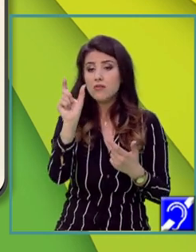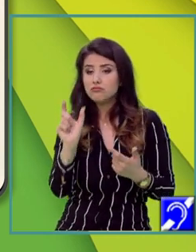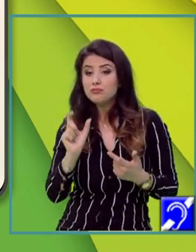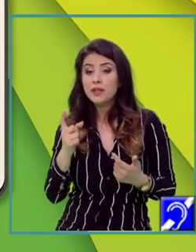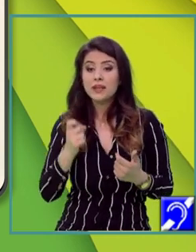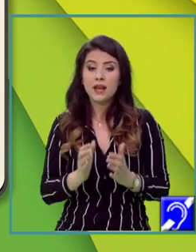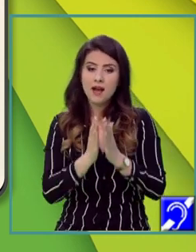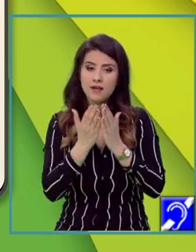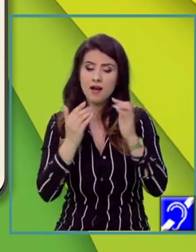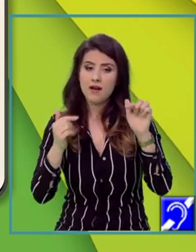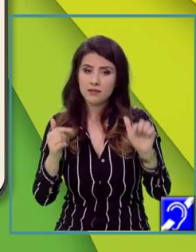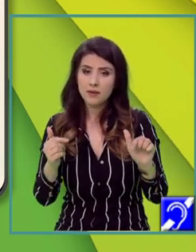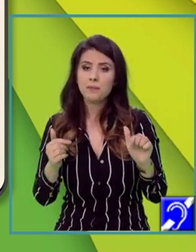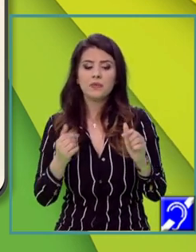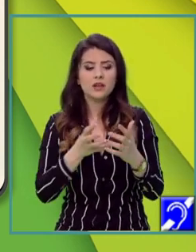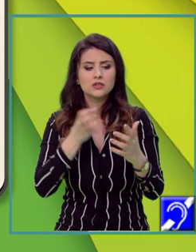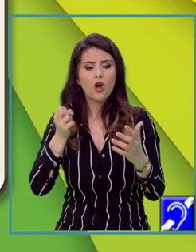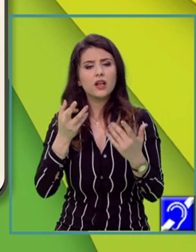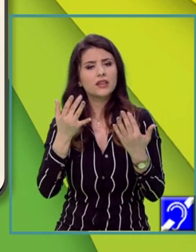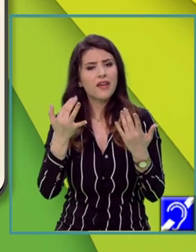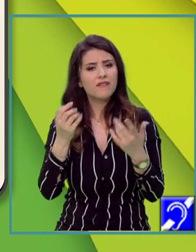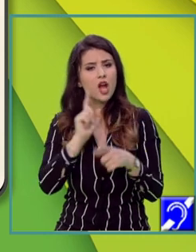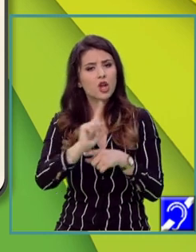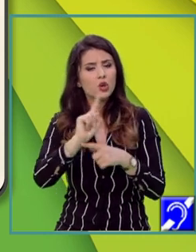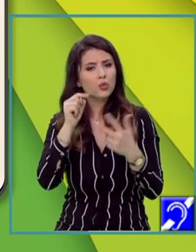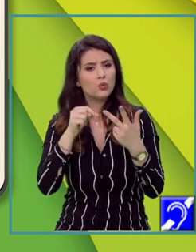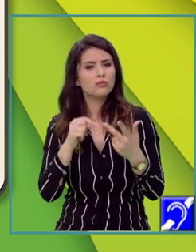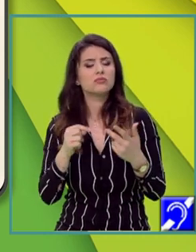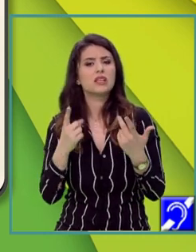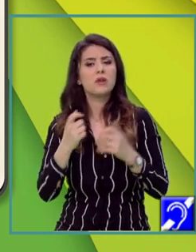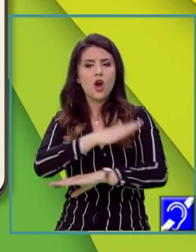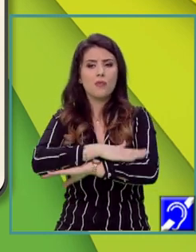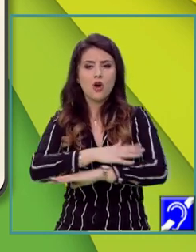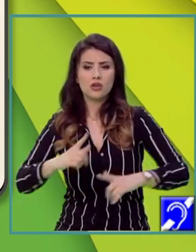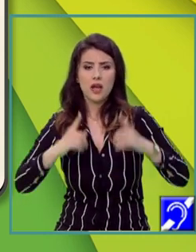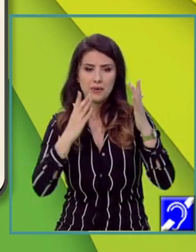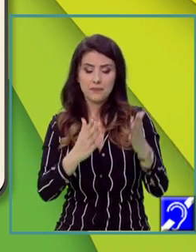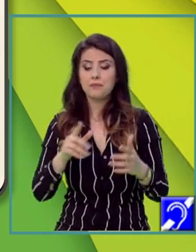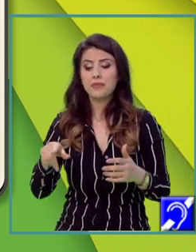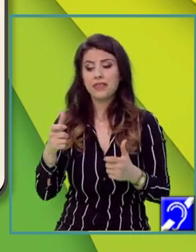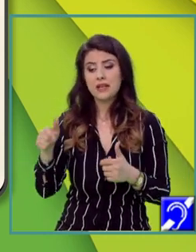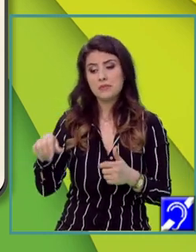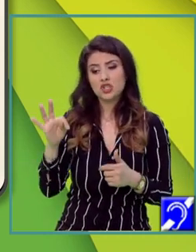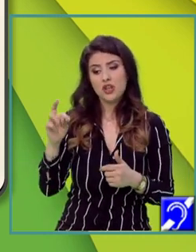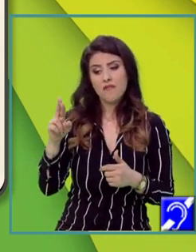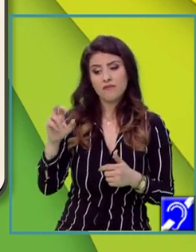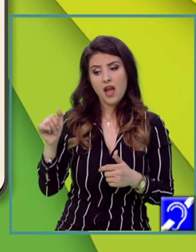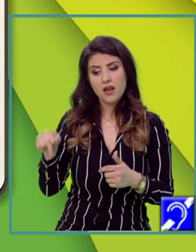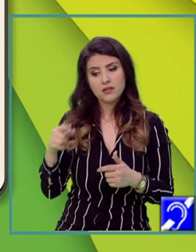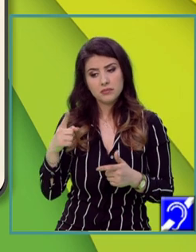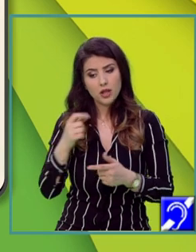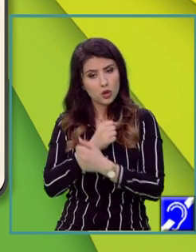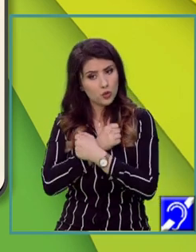evidență trăsături ale celor doi membri ai cuplului concepție despre iubirea lui Ștefan gheorghidiu expus în